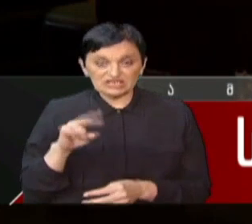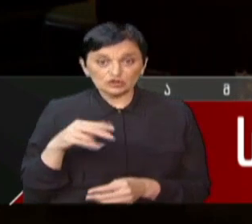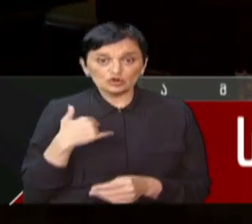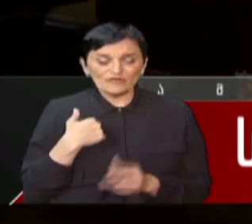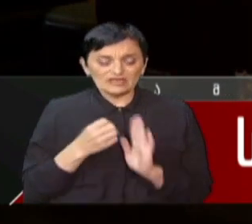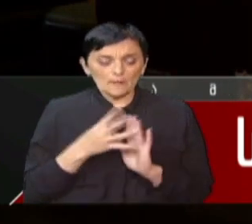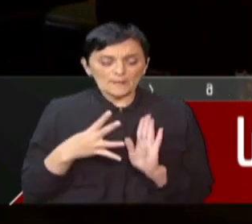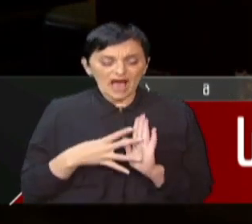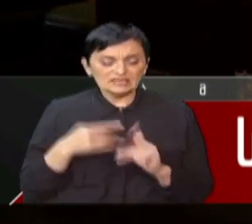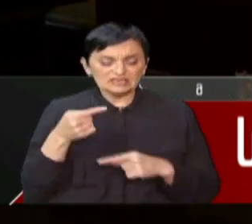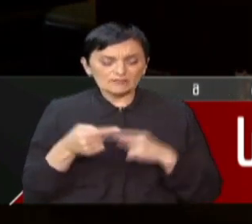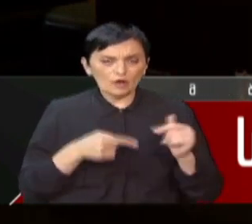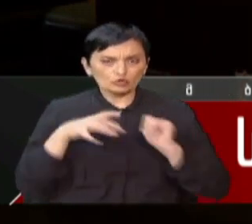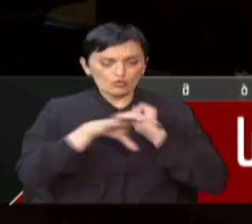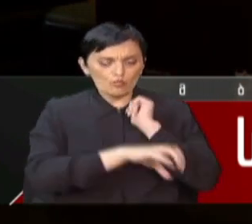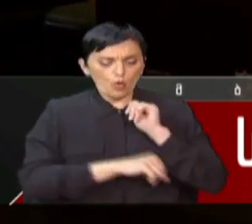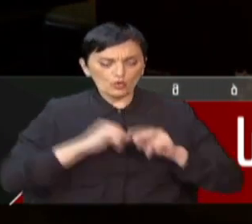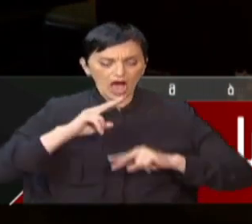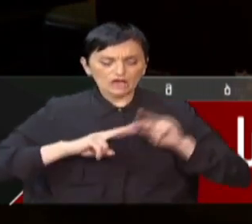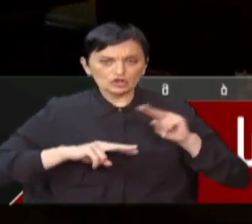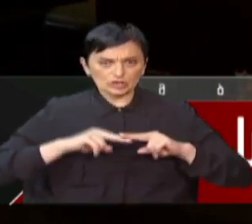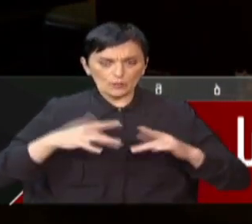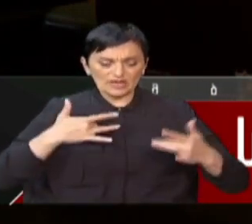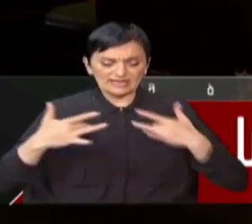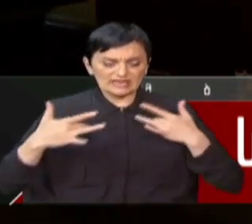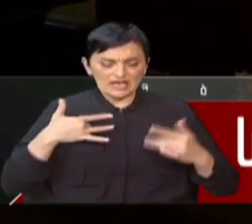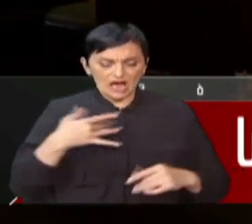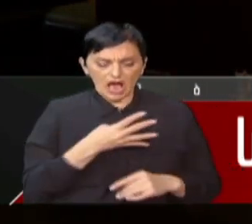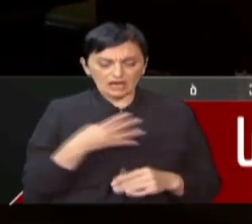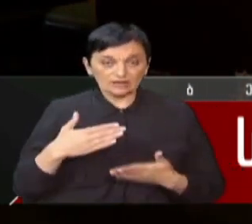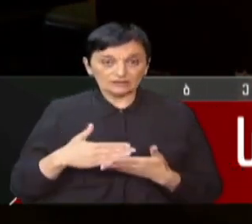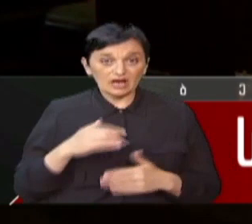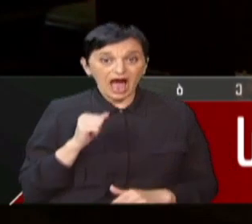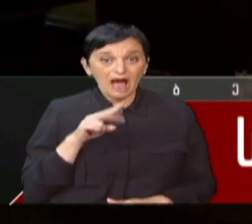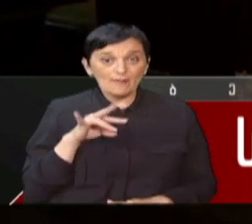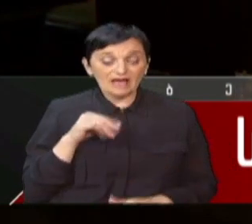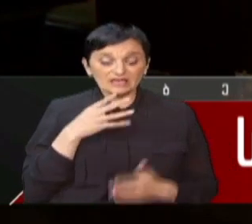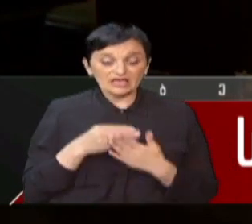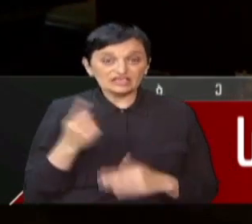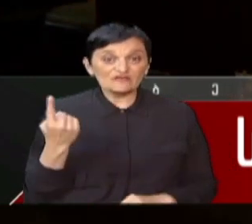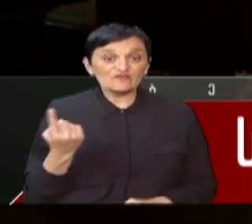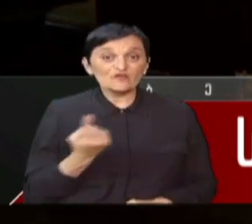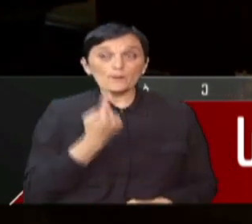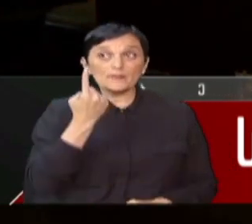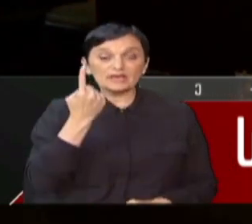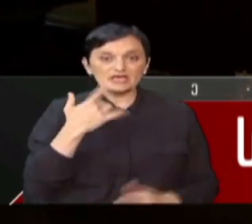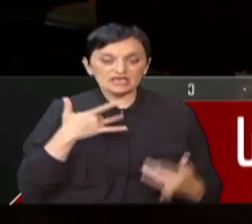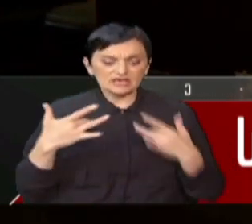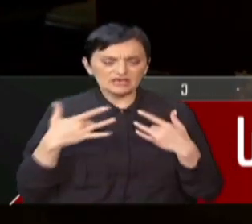საუკუნის ბოლოს აშენებული თეატრი, სადაც სანდრო ახმეტელმა თავისი პირველი პიესა დადგა